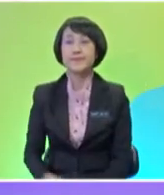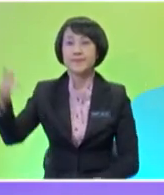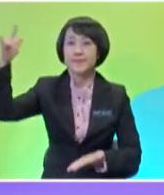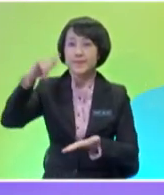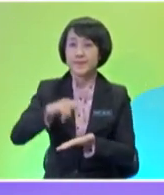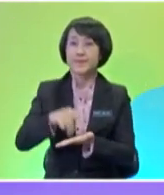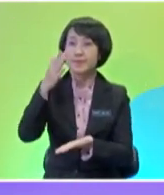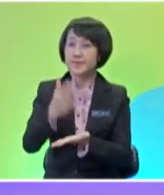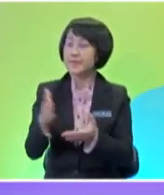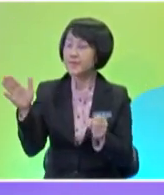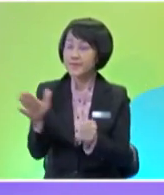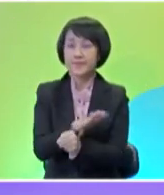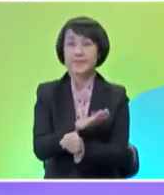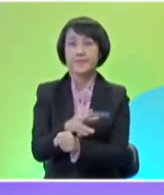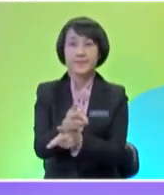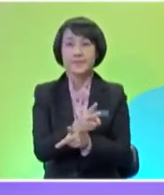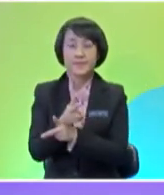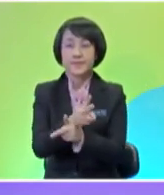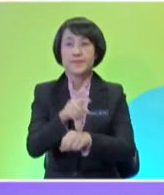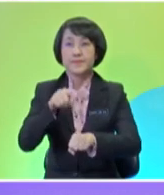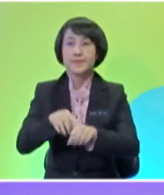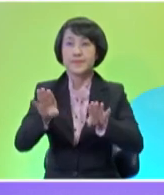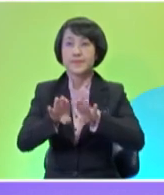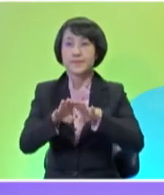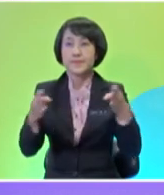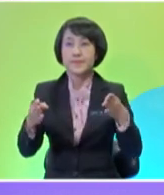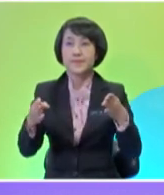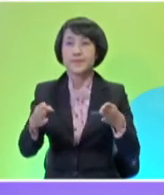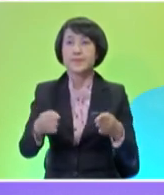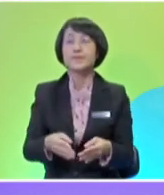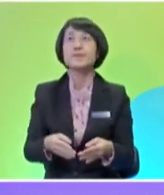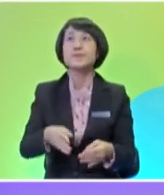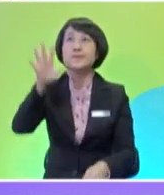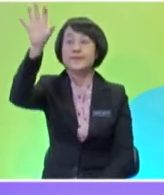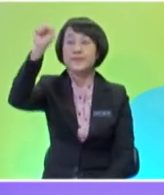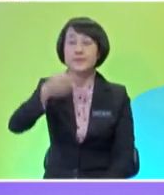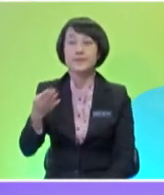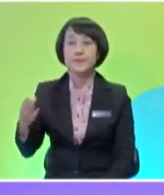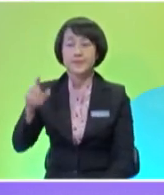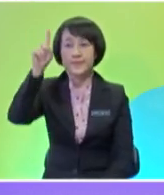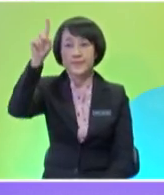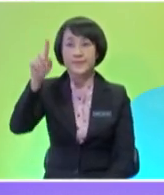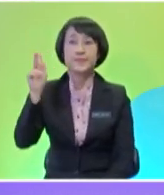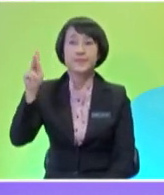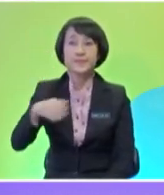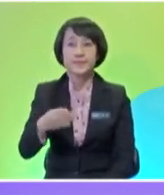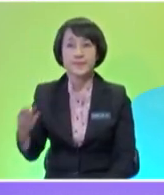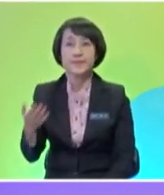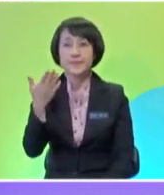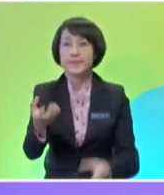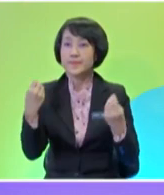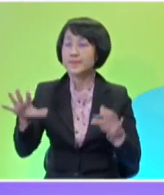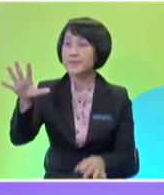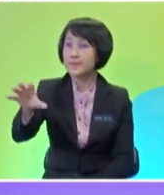sepenuhnya berhati-hati ketika membuka ruangan penyimpanan di atas Pastikan semua barang kepunyaan anda telah diambil